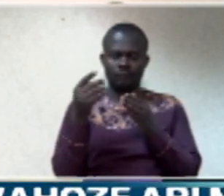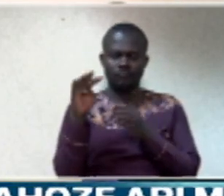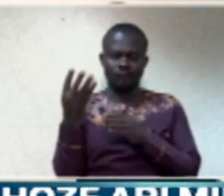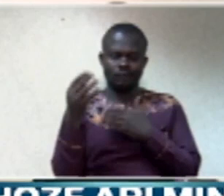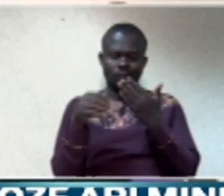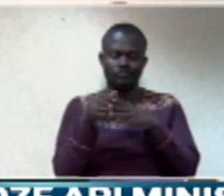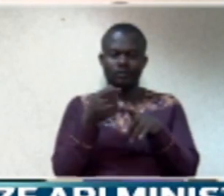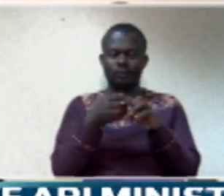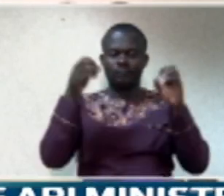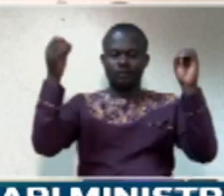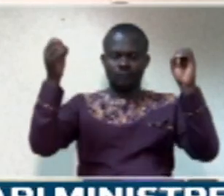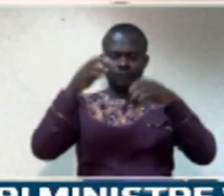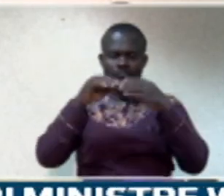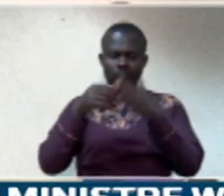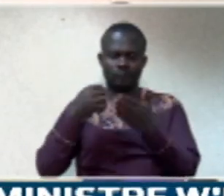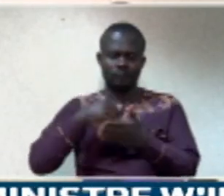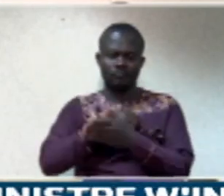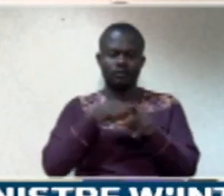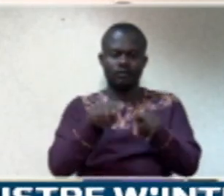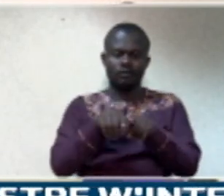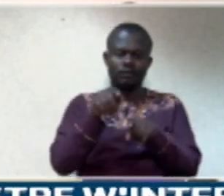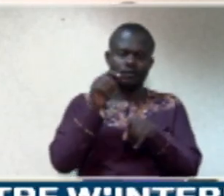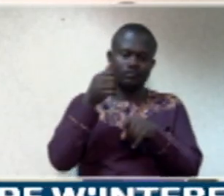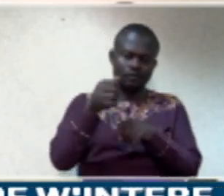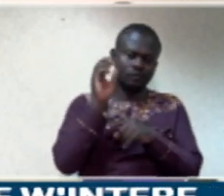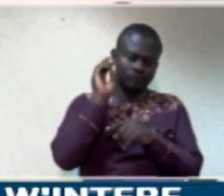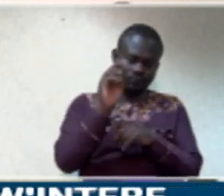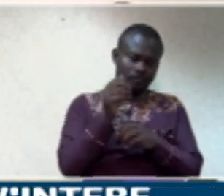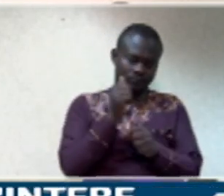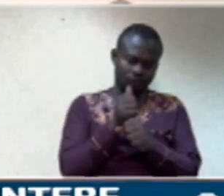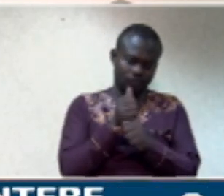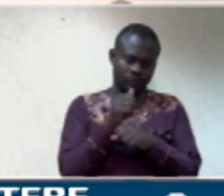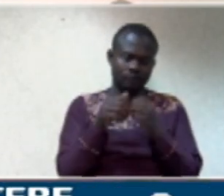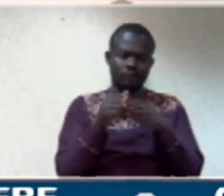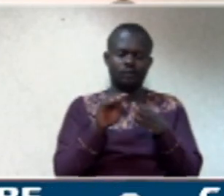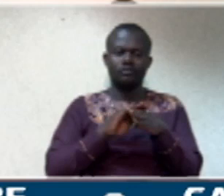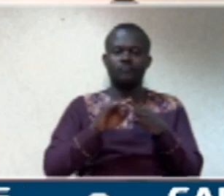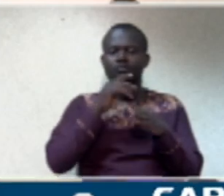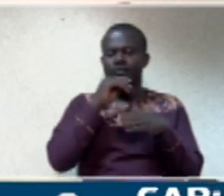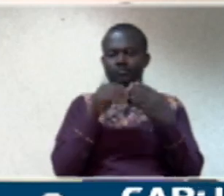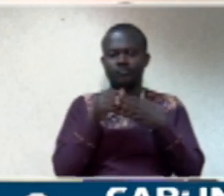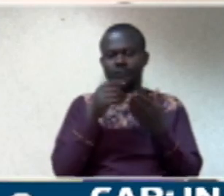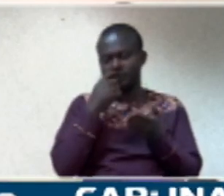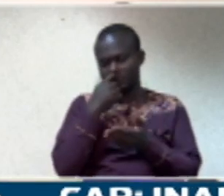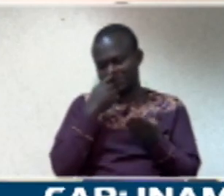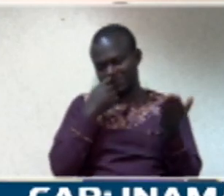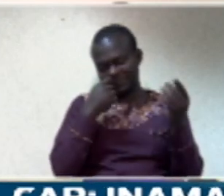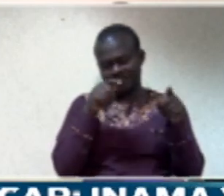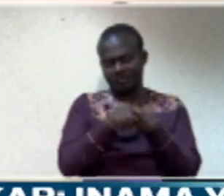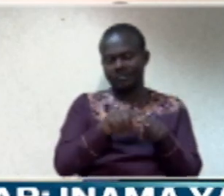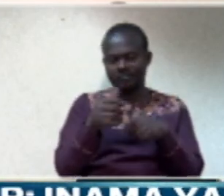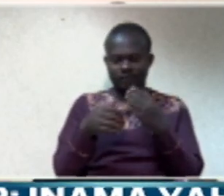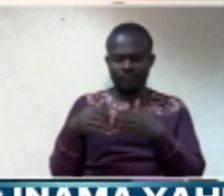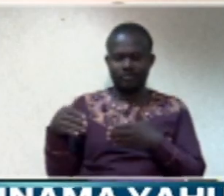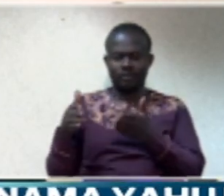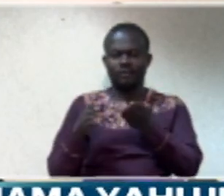uzazenguruka Kigali wo twita Ring Road nawo uzakorwa n'umushoramari ariko hari n'indi mihanda myinshi ariko cyane cyane uyo